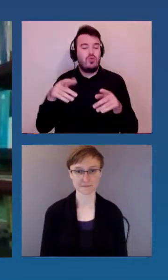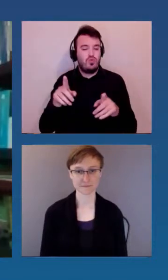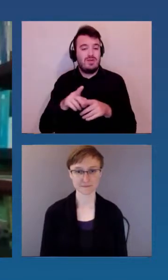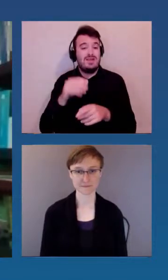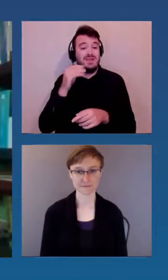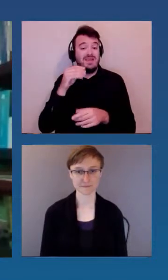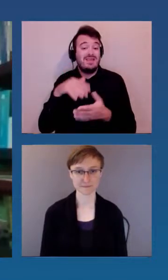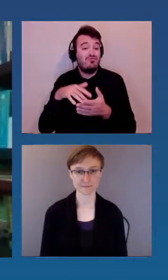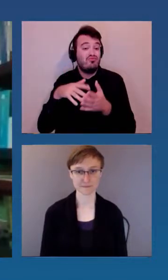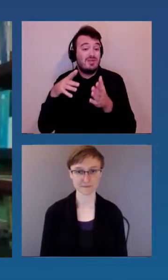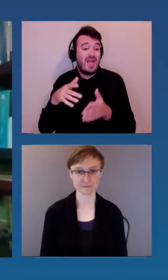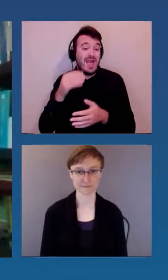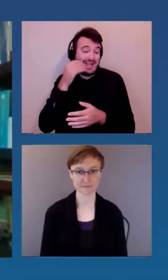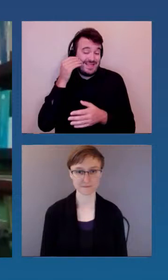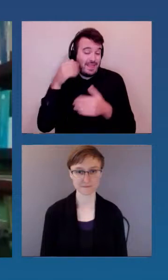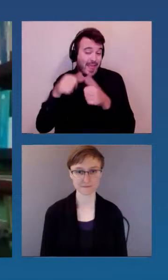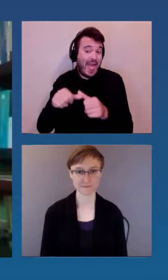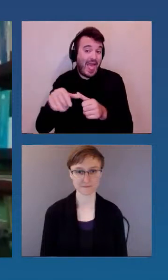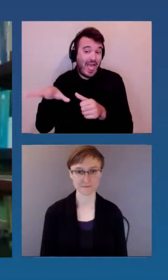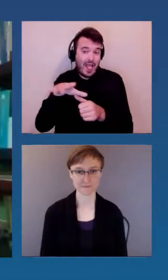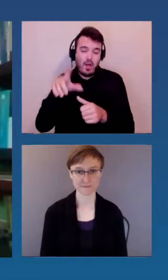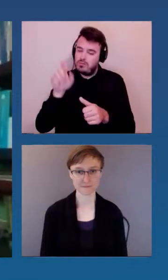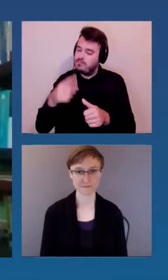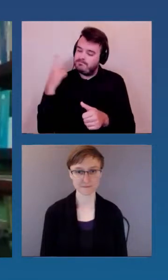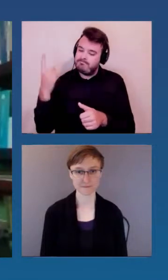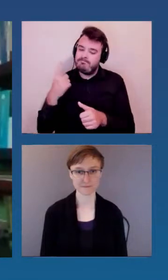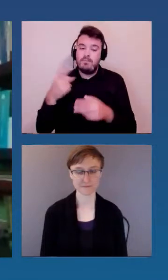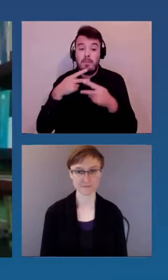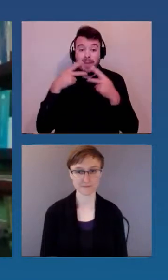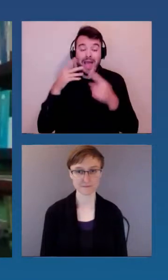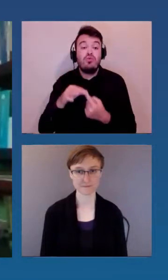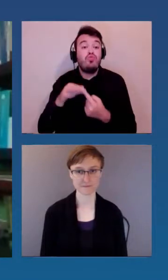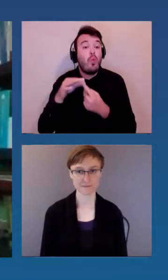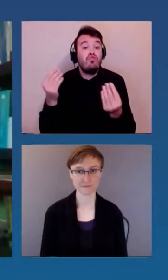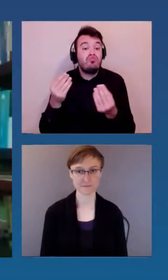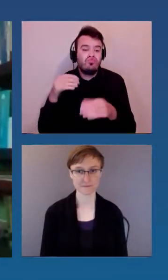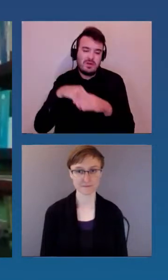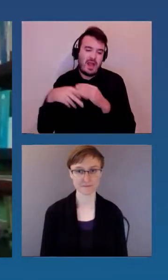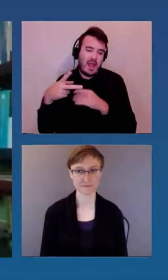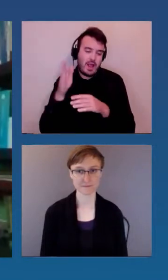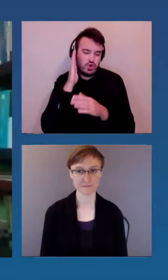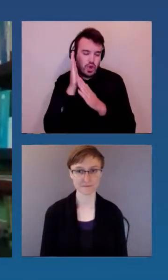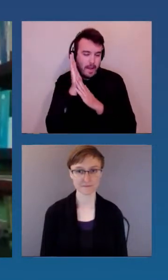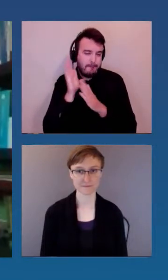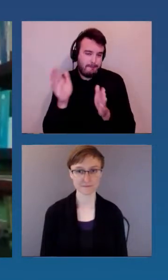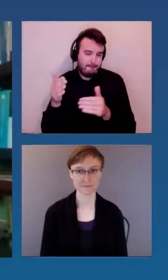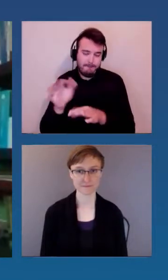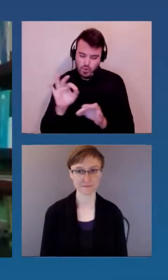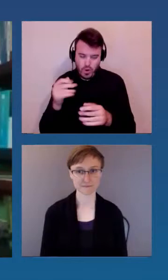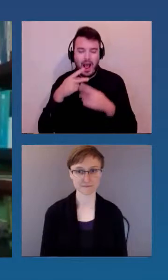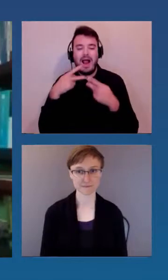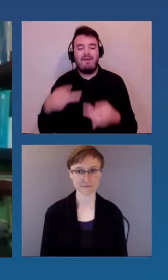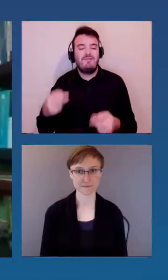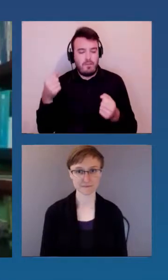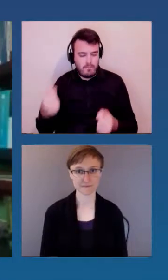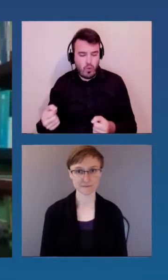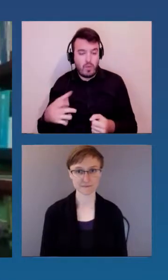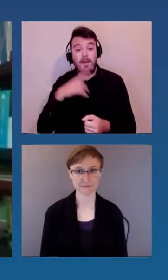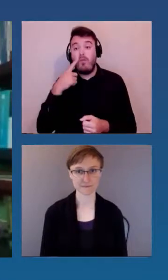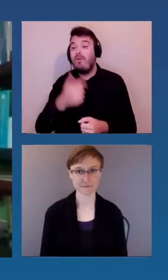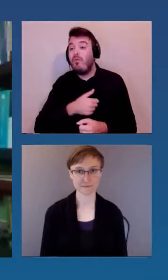l'autre. Comment est-ce que vous faites pour vous assurer justement de pouvoir limiter les dégâts qui peuvent être faits, si vous voulez,